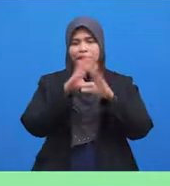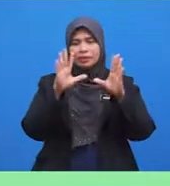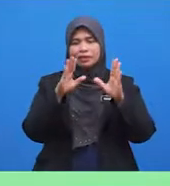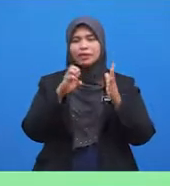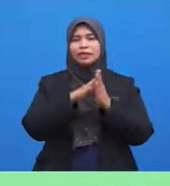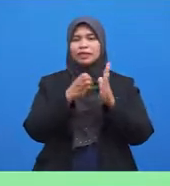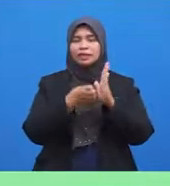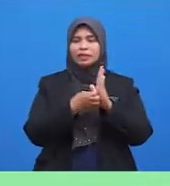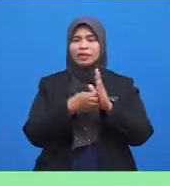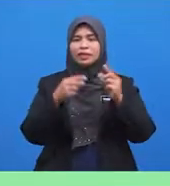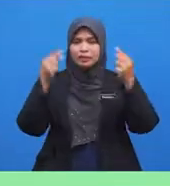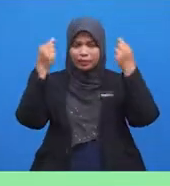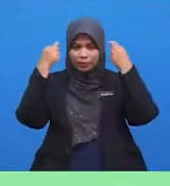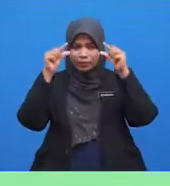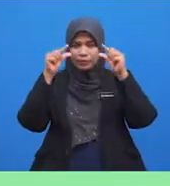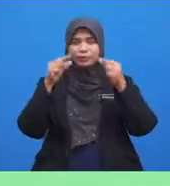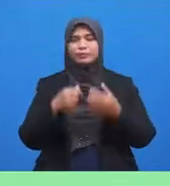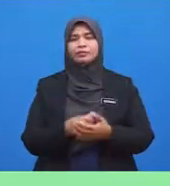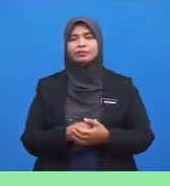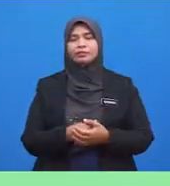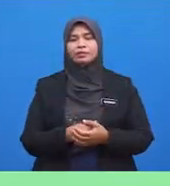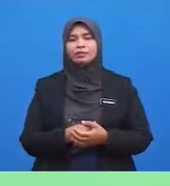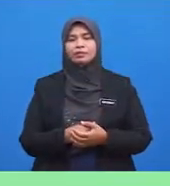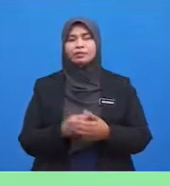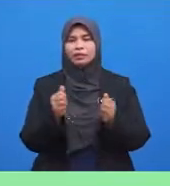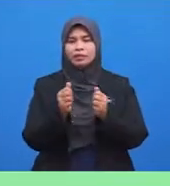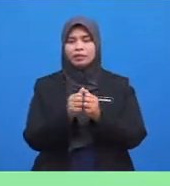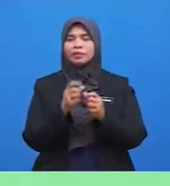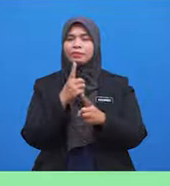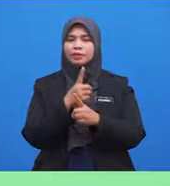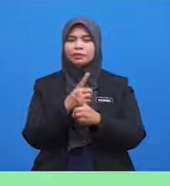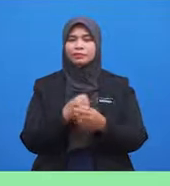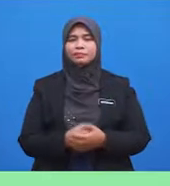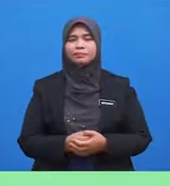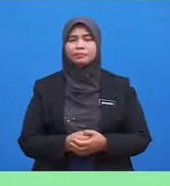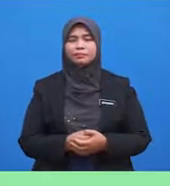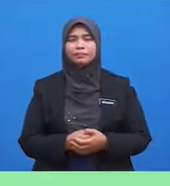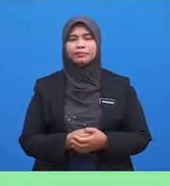menyatakan pengertian guru dengan betul.